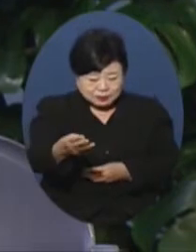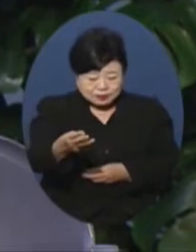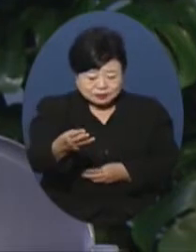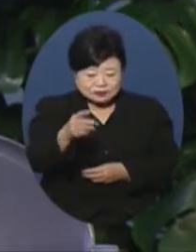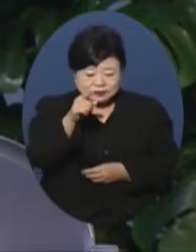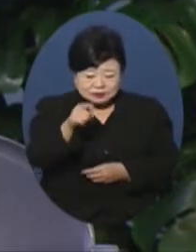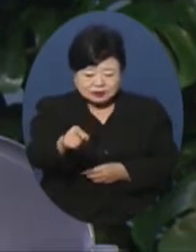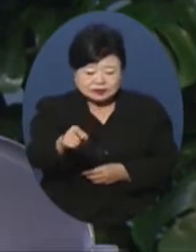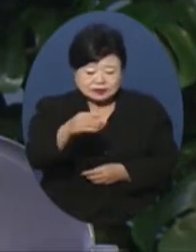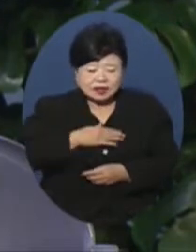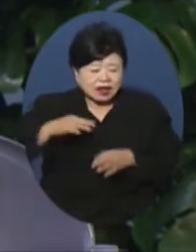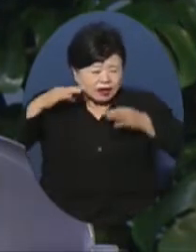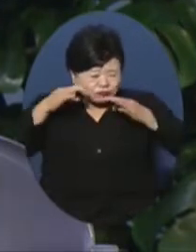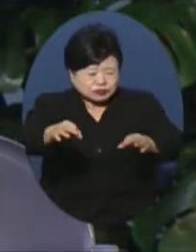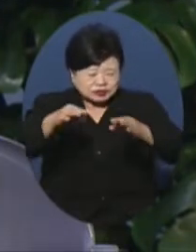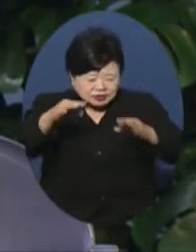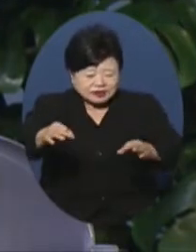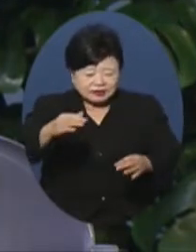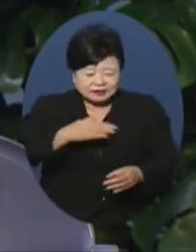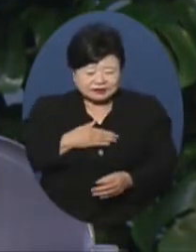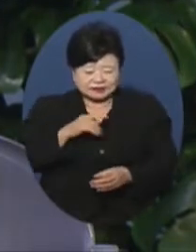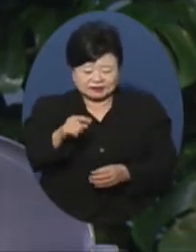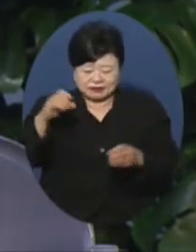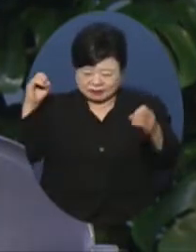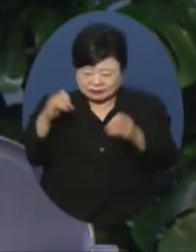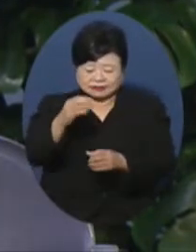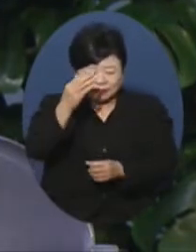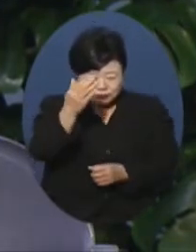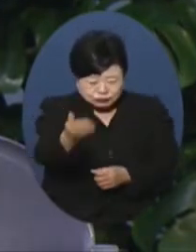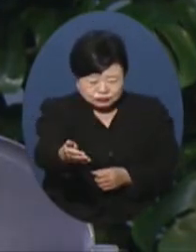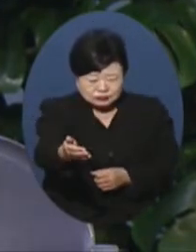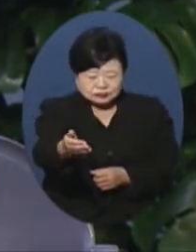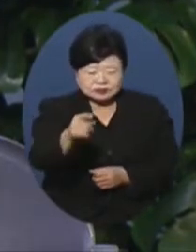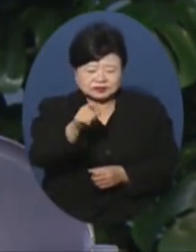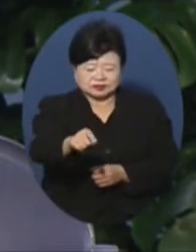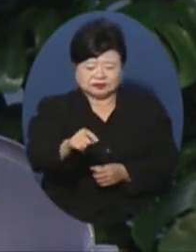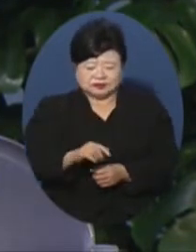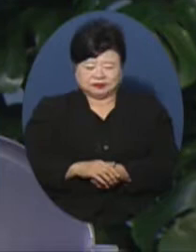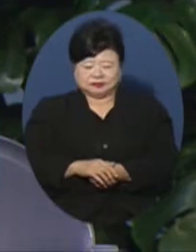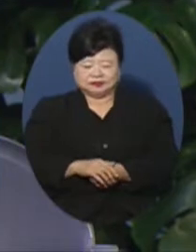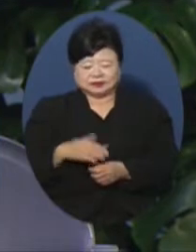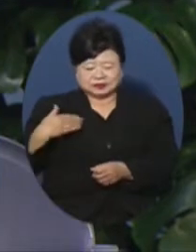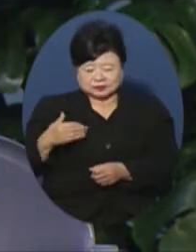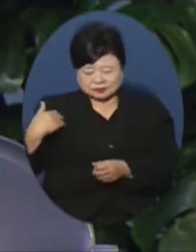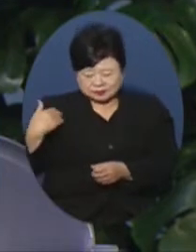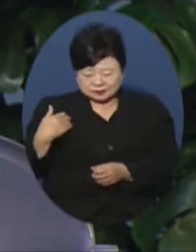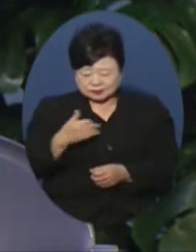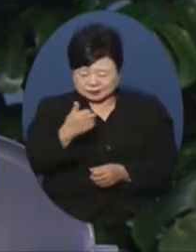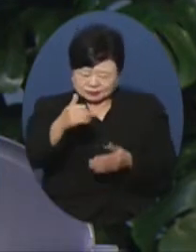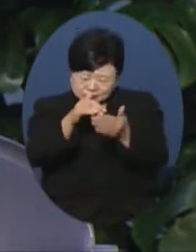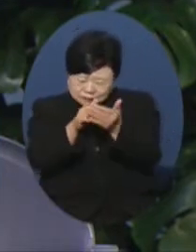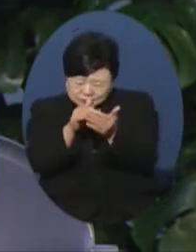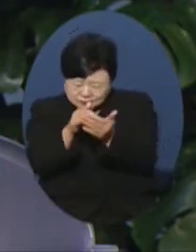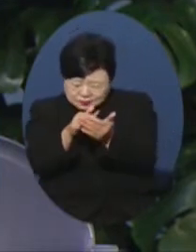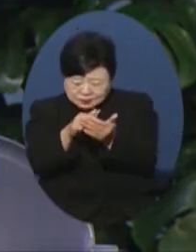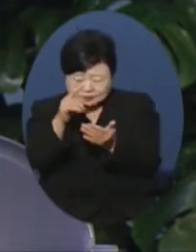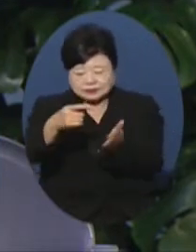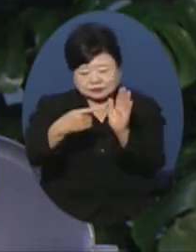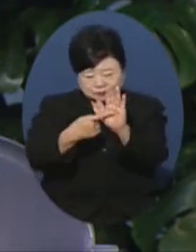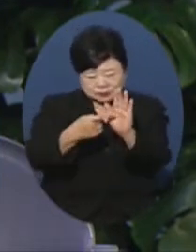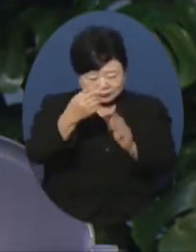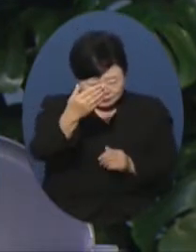3절 너는 내게 부르짖으라 내가 내게 응답하겠고 내가 알지 못하는